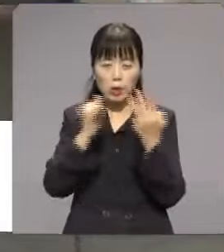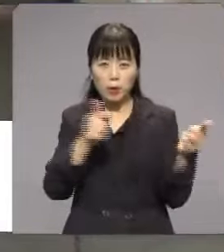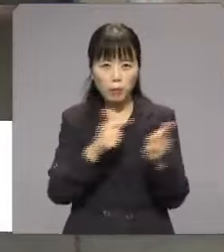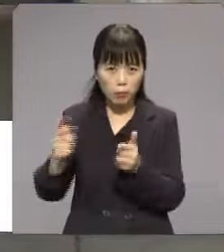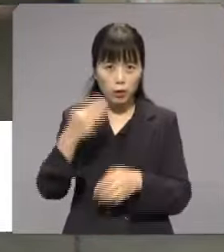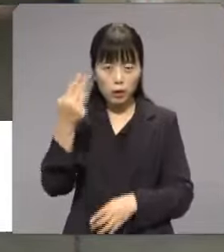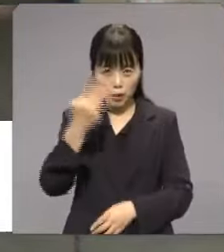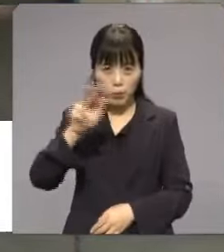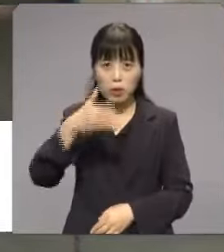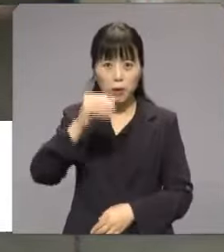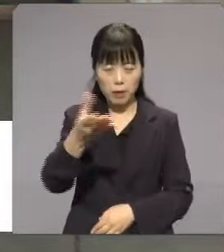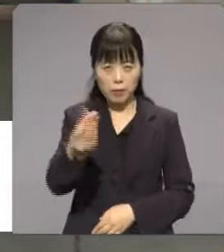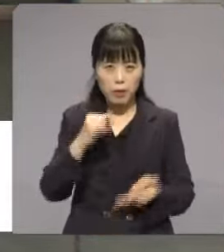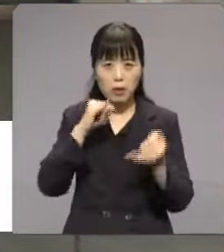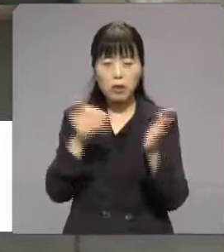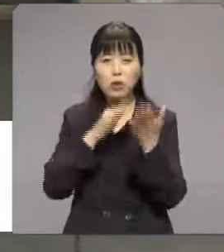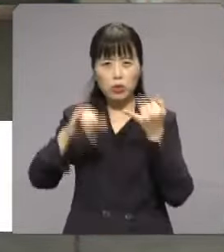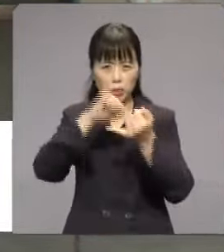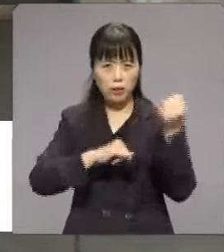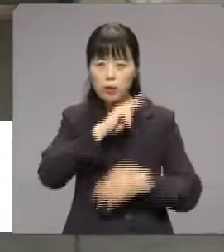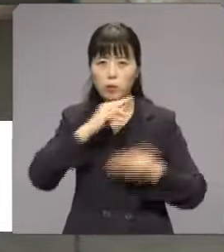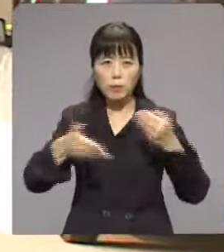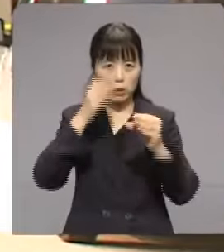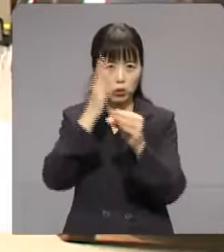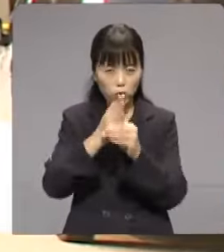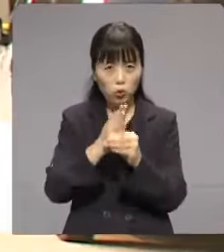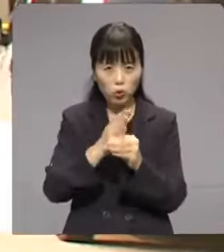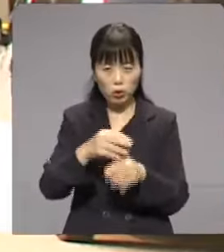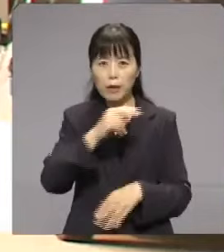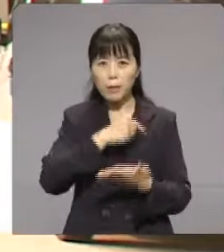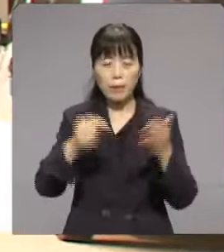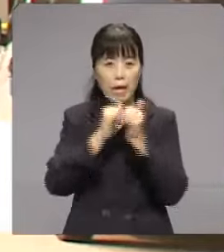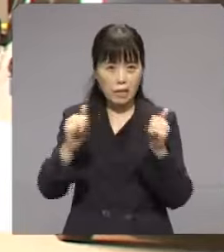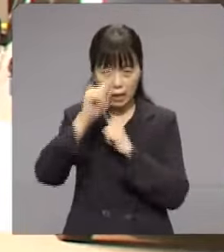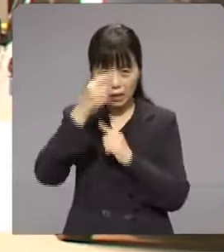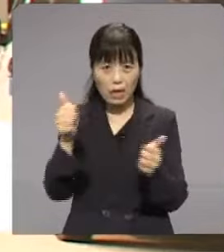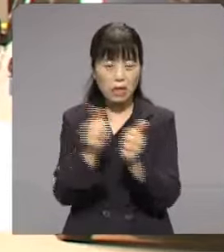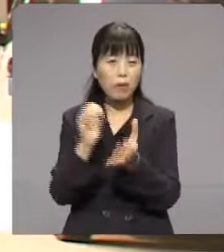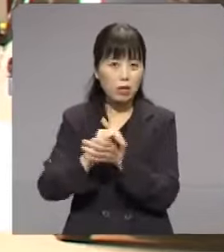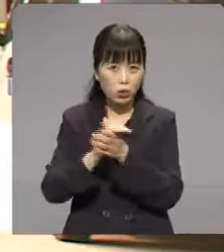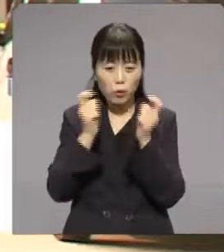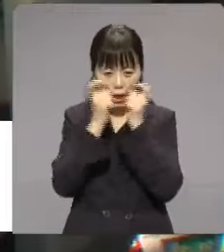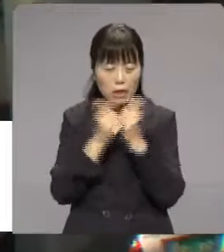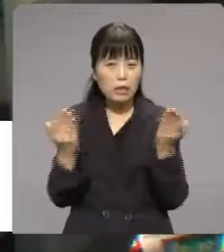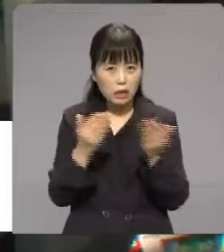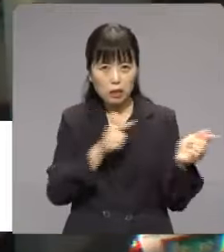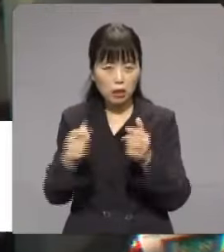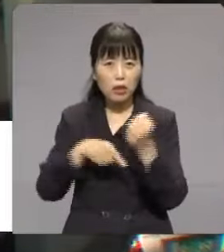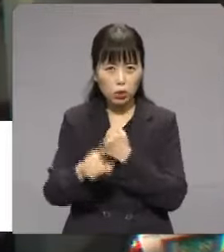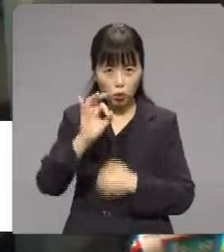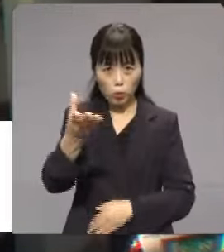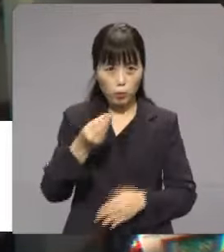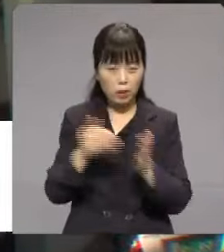3,700만 원 가량을 빌린 뒤 갑지 않은 혐의를 받고 있습니다이 피해자들은이 씨가 남자 친구와 개인적인 사정 등을 이유로